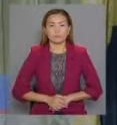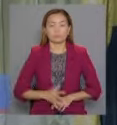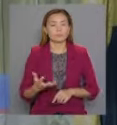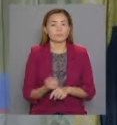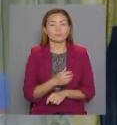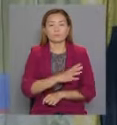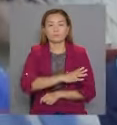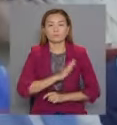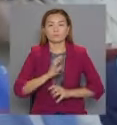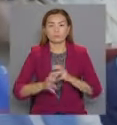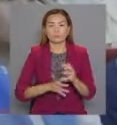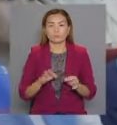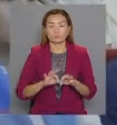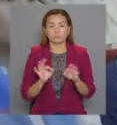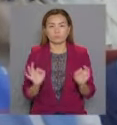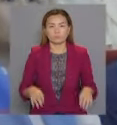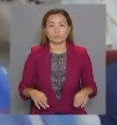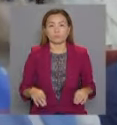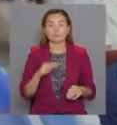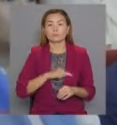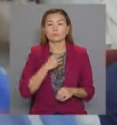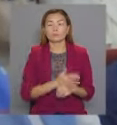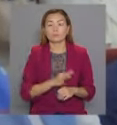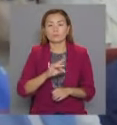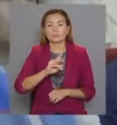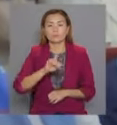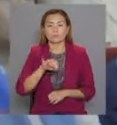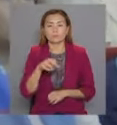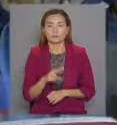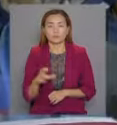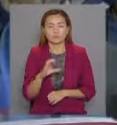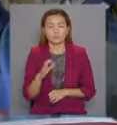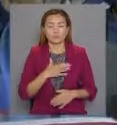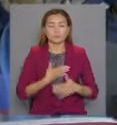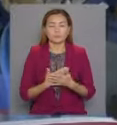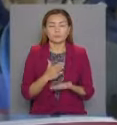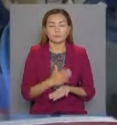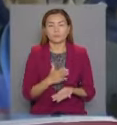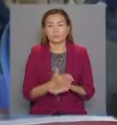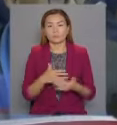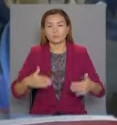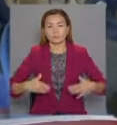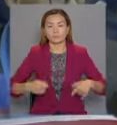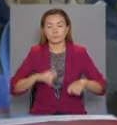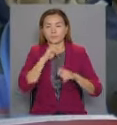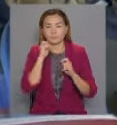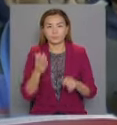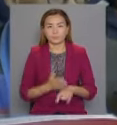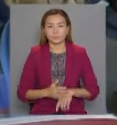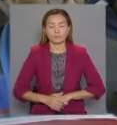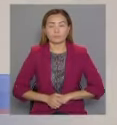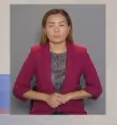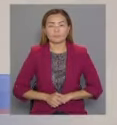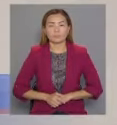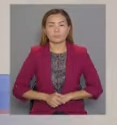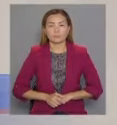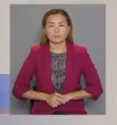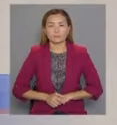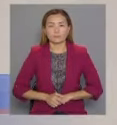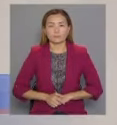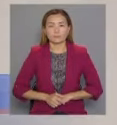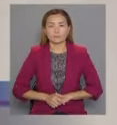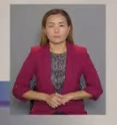победителями чемпионата профессионального мастерства World Skills, были активистами колледжа и награждены благодарственными письмами. Сегодня